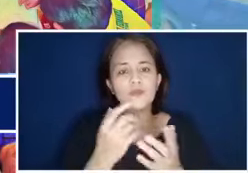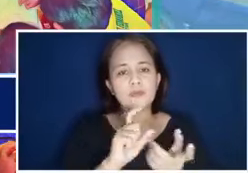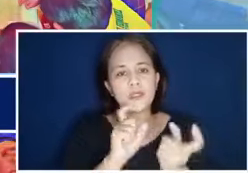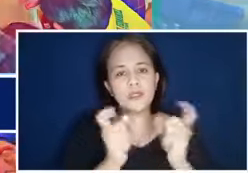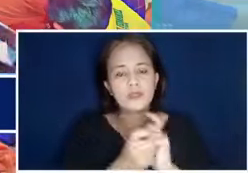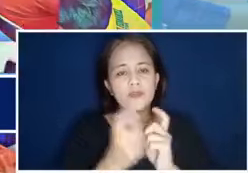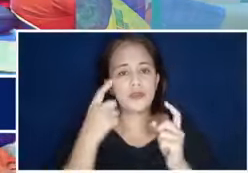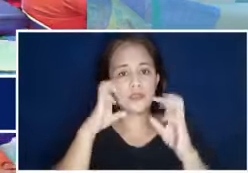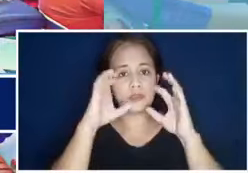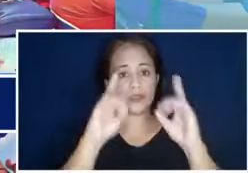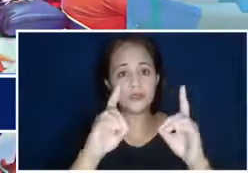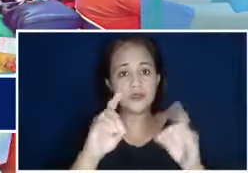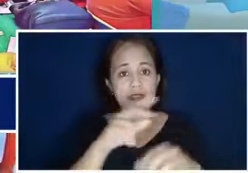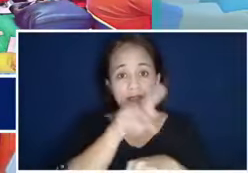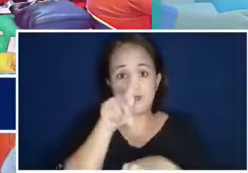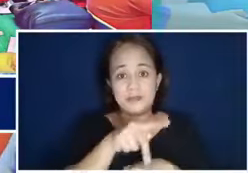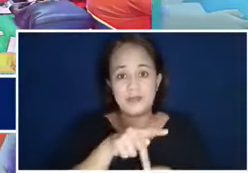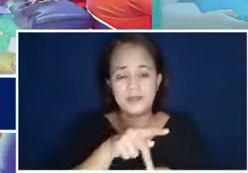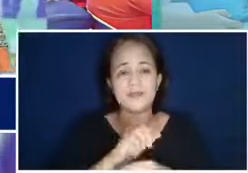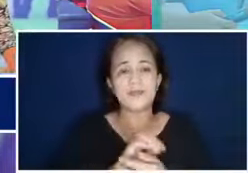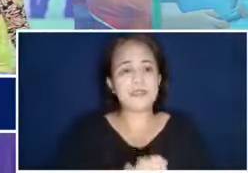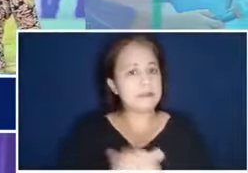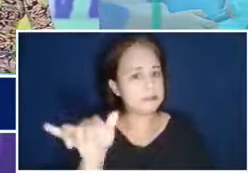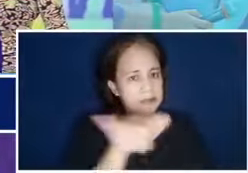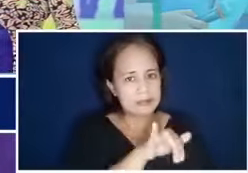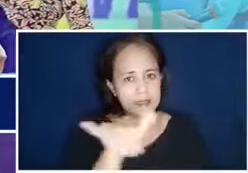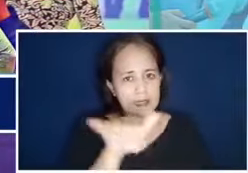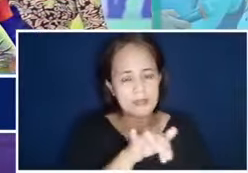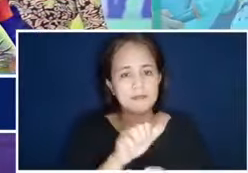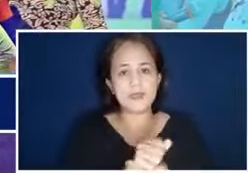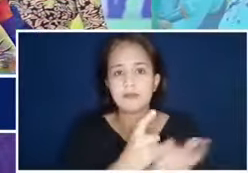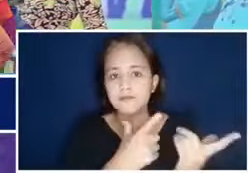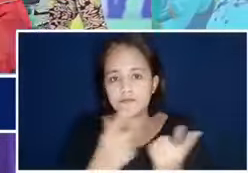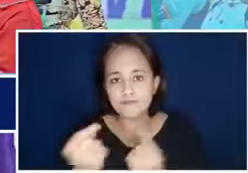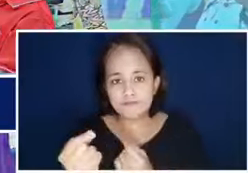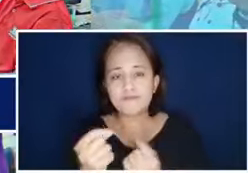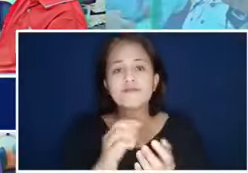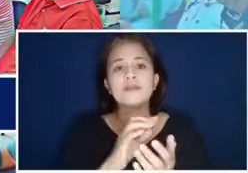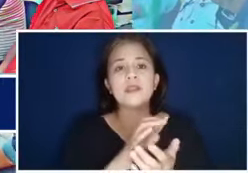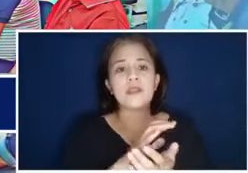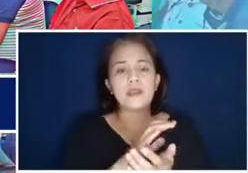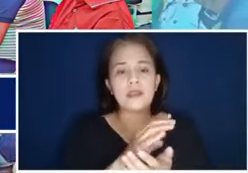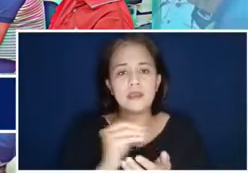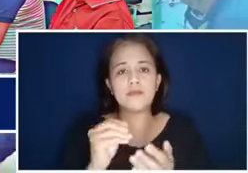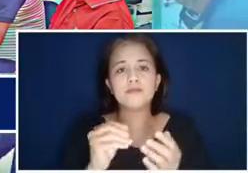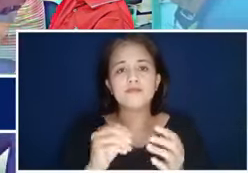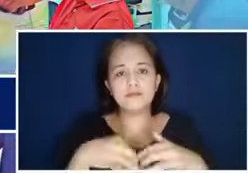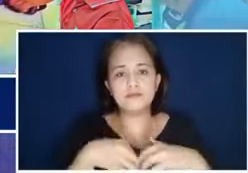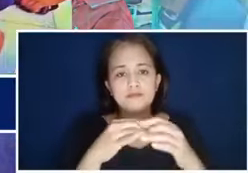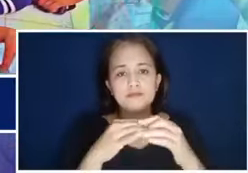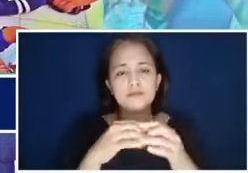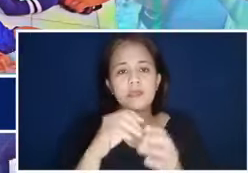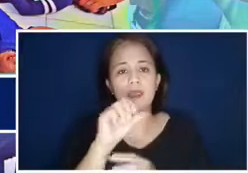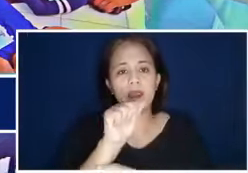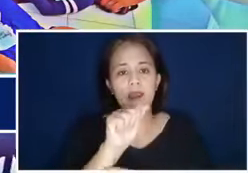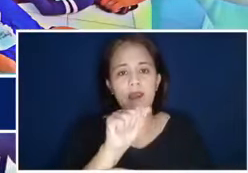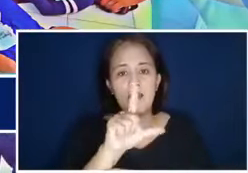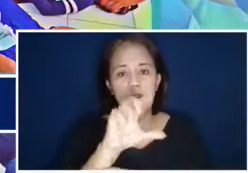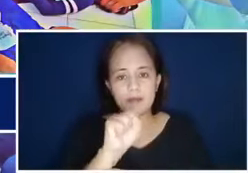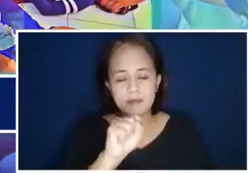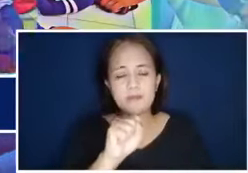reformang pang-edukasyon sa Pilipinas. Gayon din ang pagpapatupad at pagpapaunlad ng alternative learning